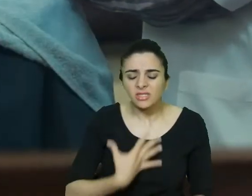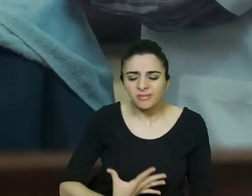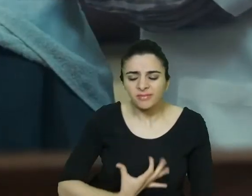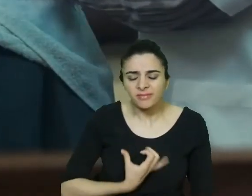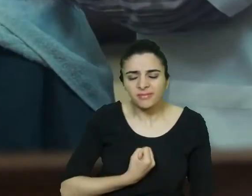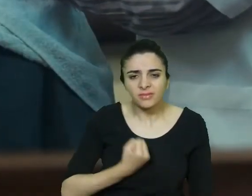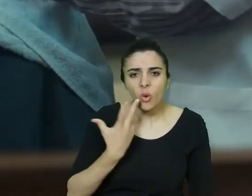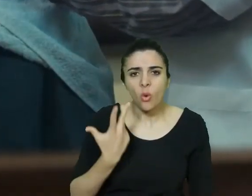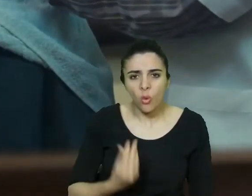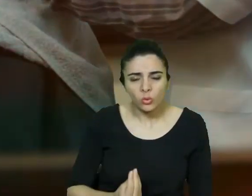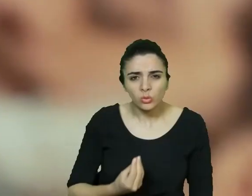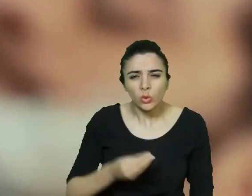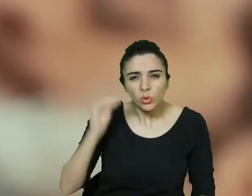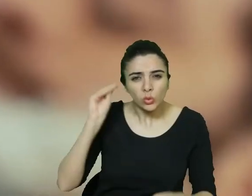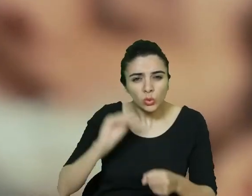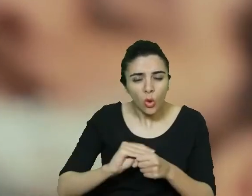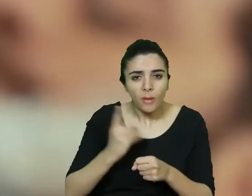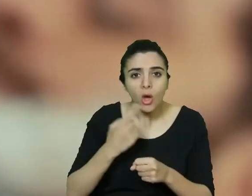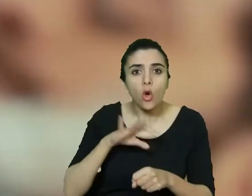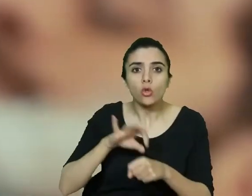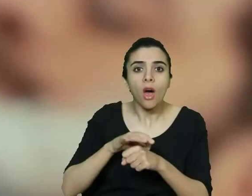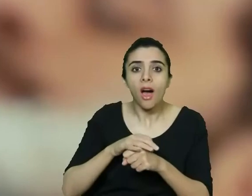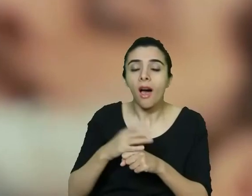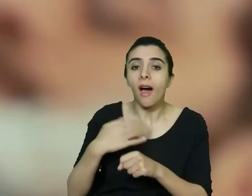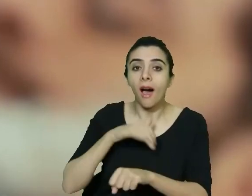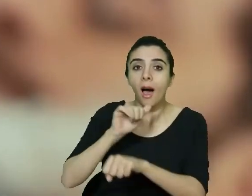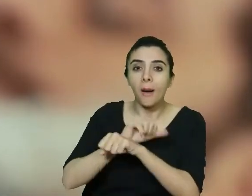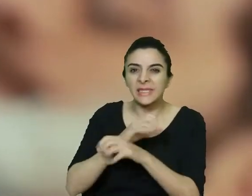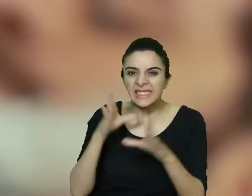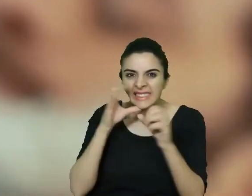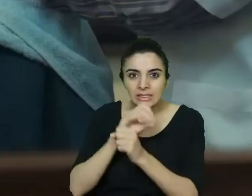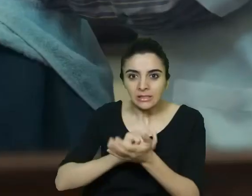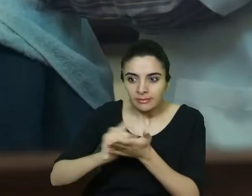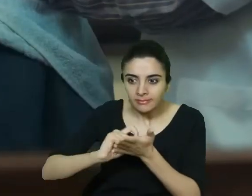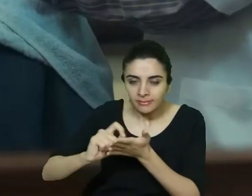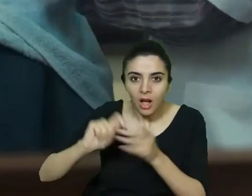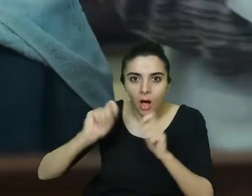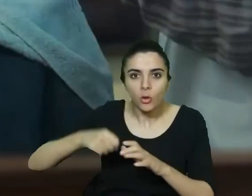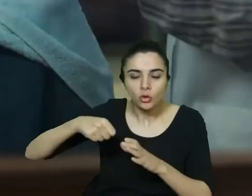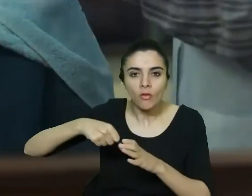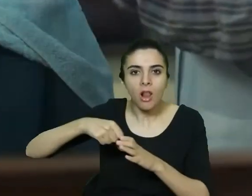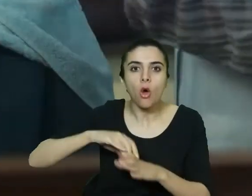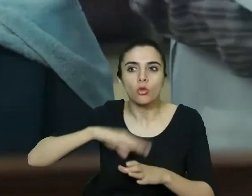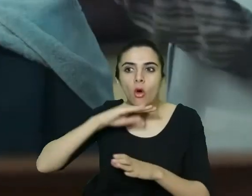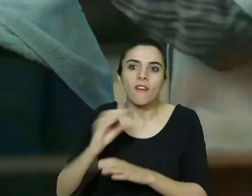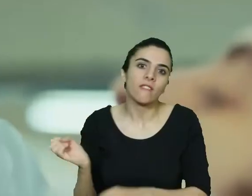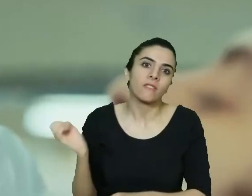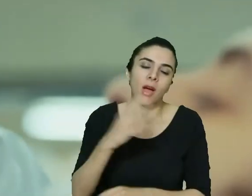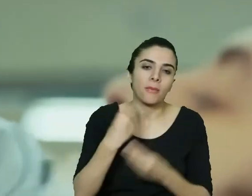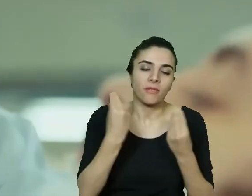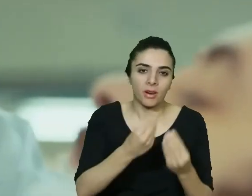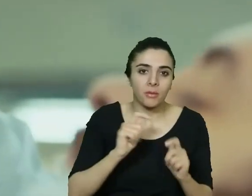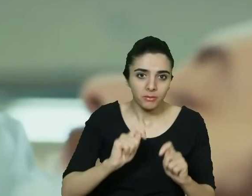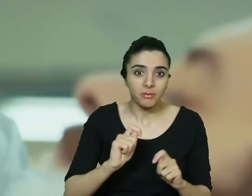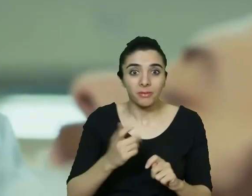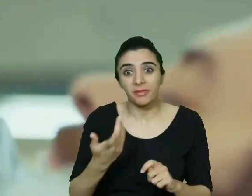kapandı. Son yaptığı da doktorun hapishanelerde gizlice sigara kağıtlarına yazdığı yazıları bu çuvala doldurup arkadaşlarına vermek oldu.